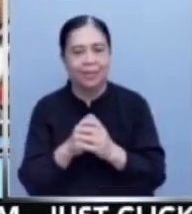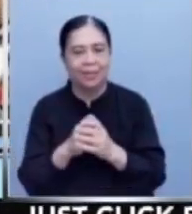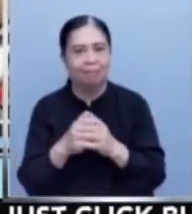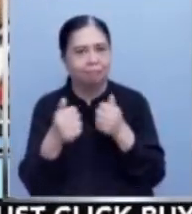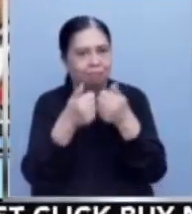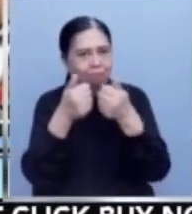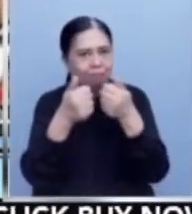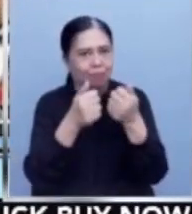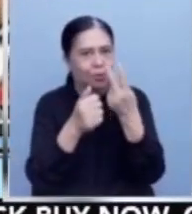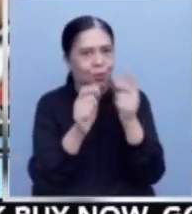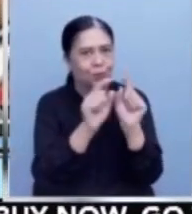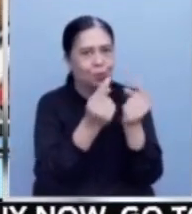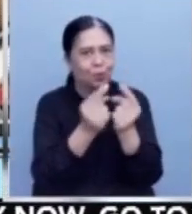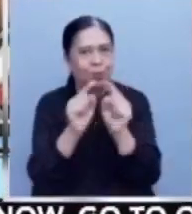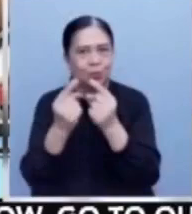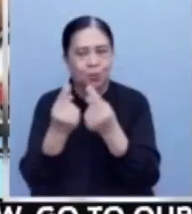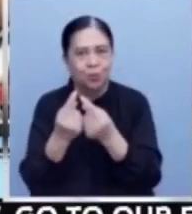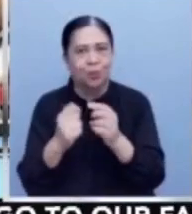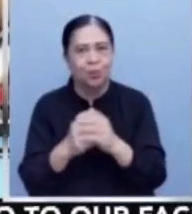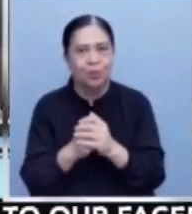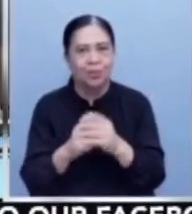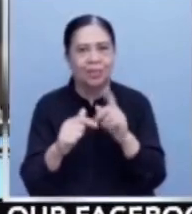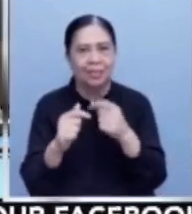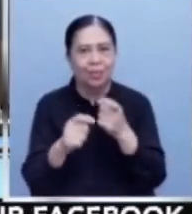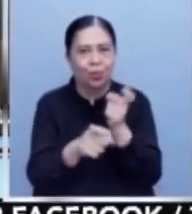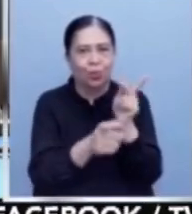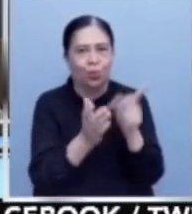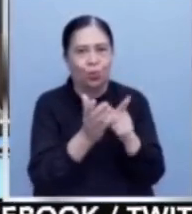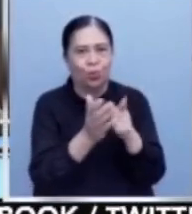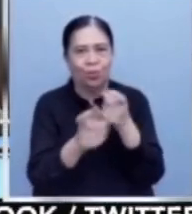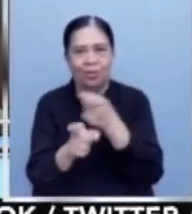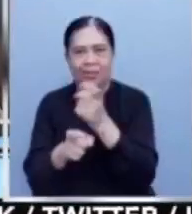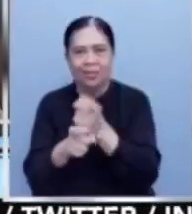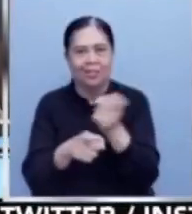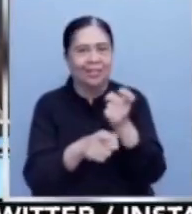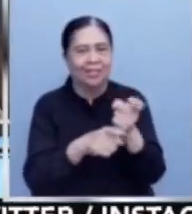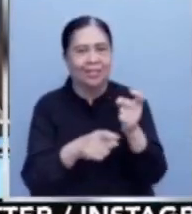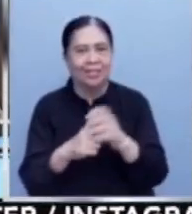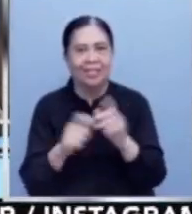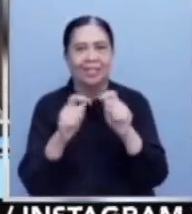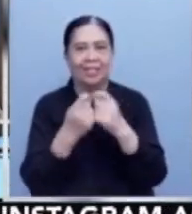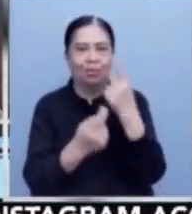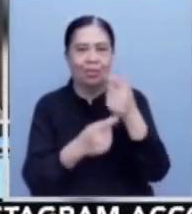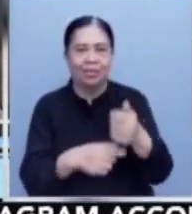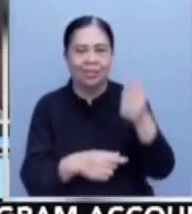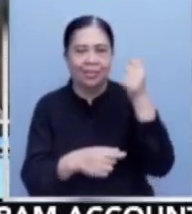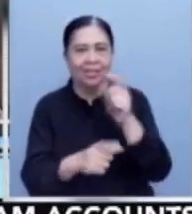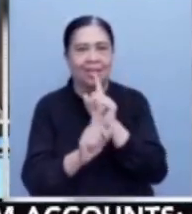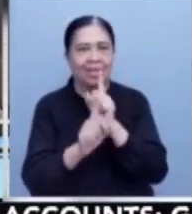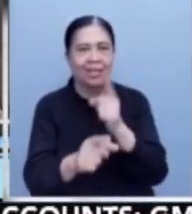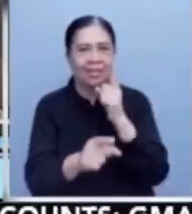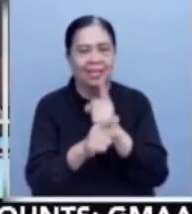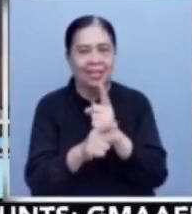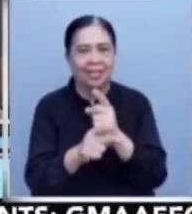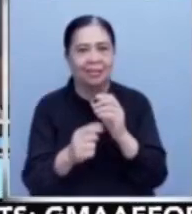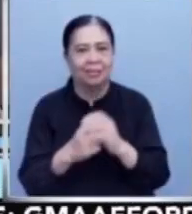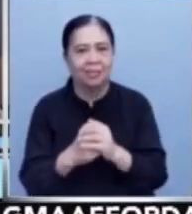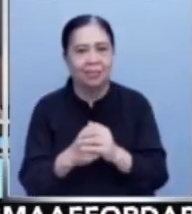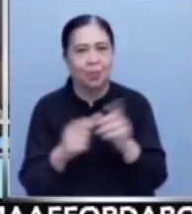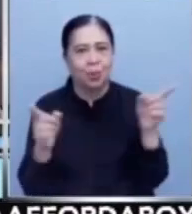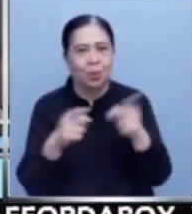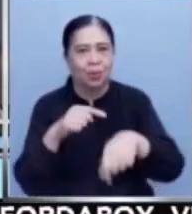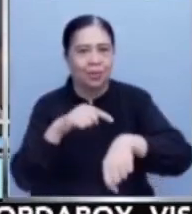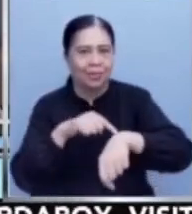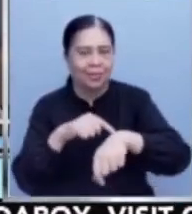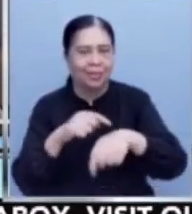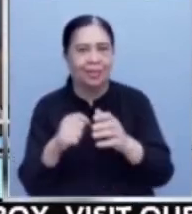pares pero di pa rin naiwasan ang kulitan. Team 1 ang nanalo na nakakuha ng sagot na mas maikling oras. Bukod dito,